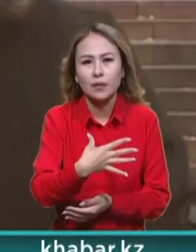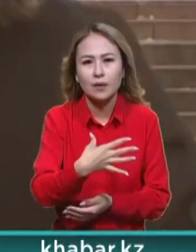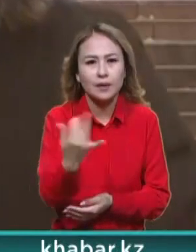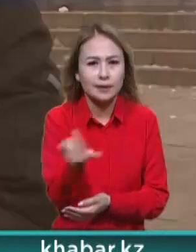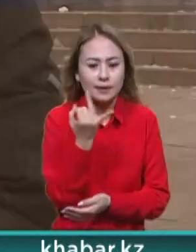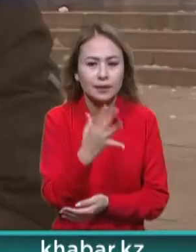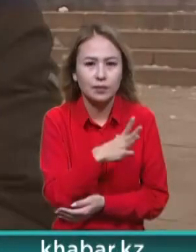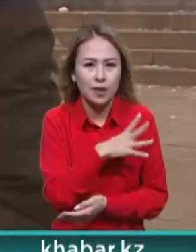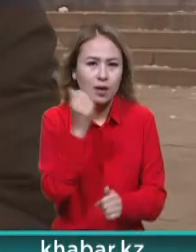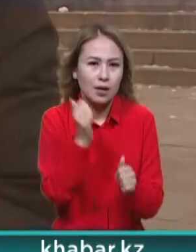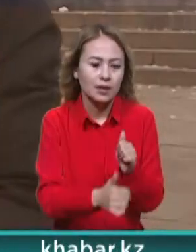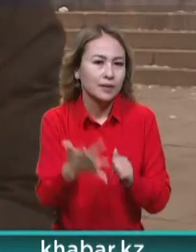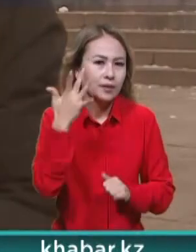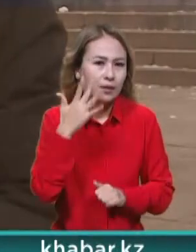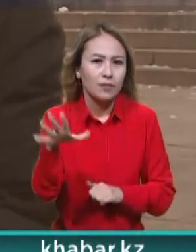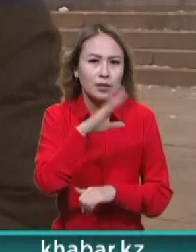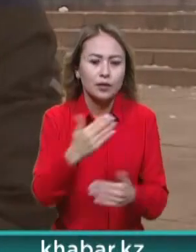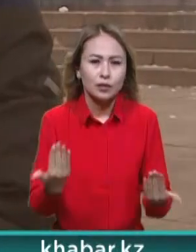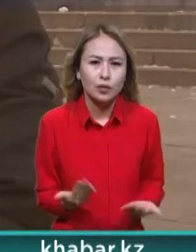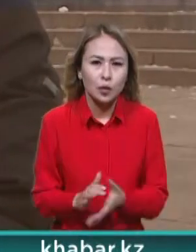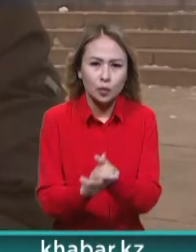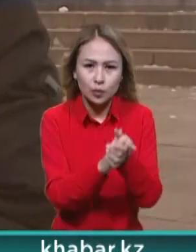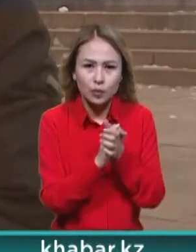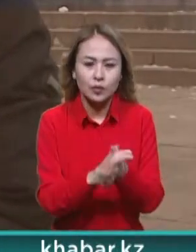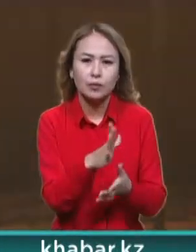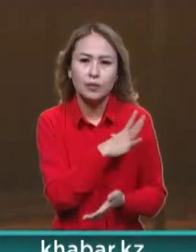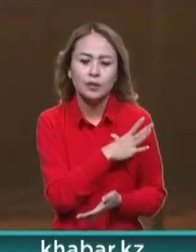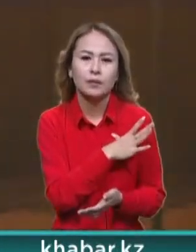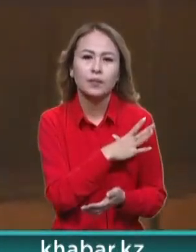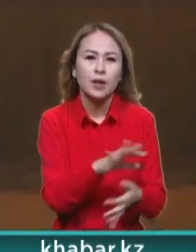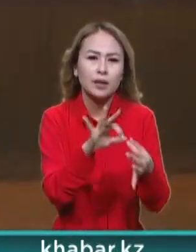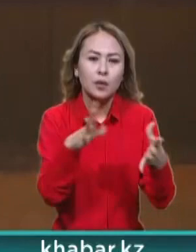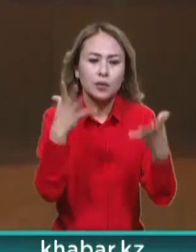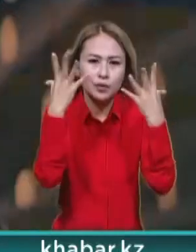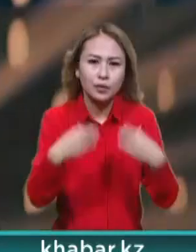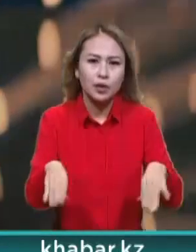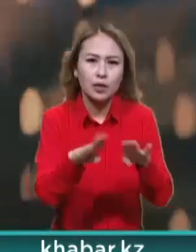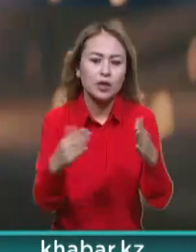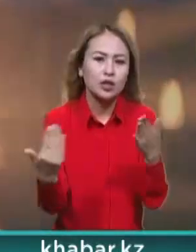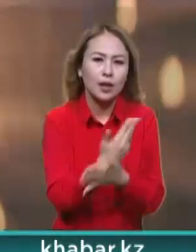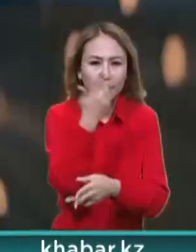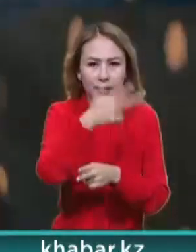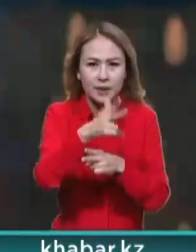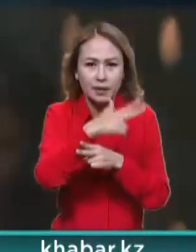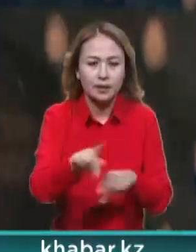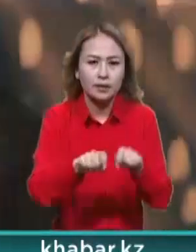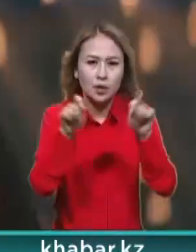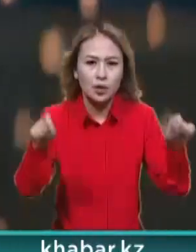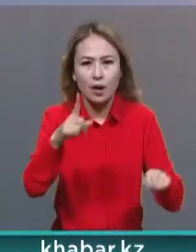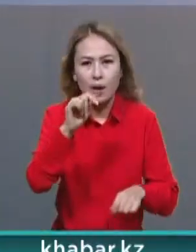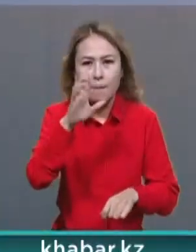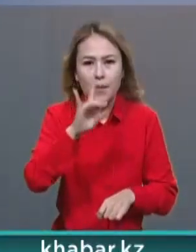өте қызық болды. Әрқашан еліміз аман болсын, жұртымыз тыныш болсын. Тәуелсіздік күніне арналған жаңа бейнебаянның тұсаукесерін